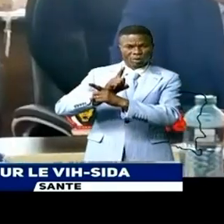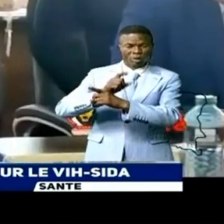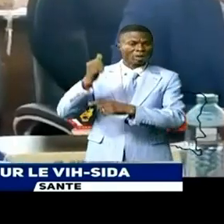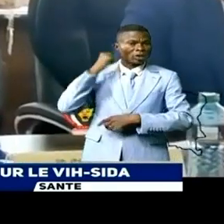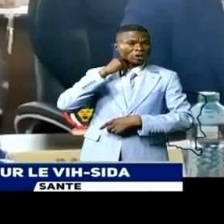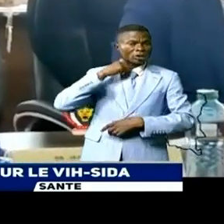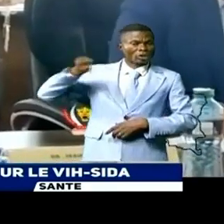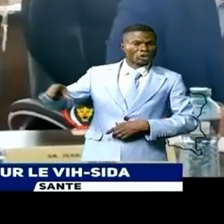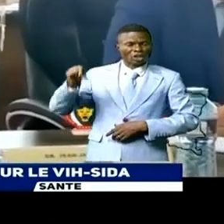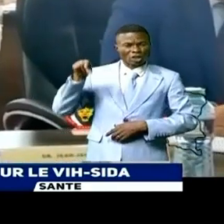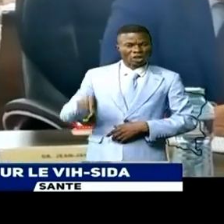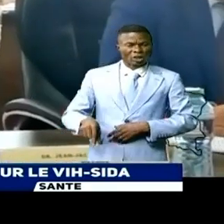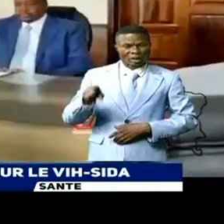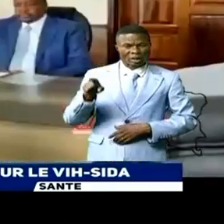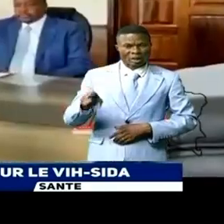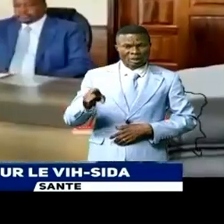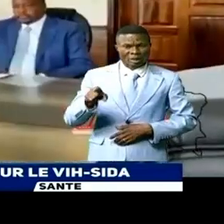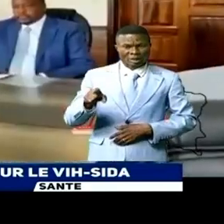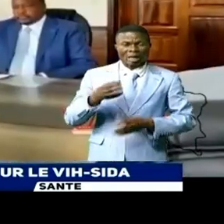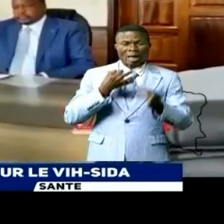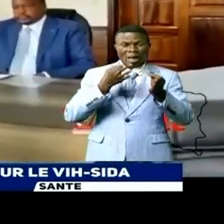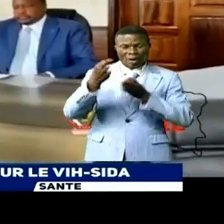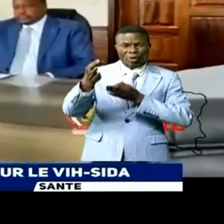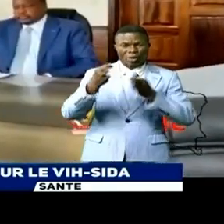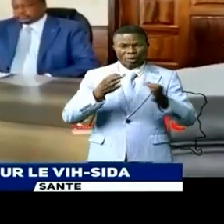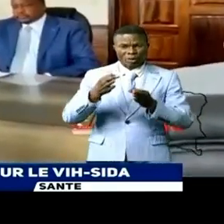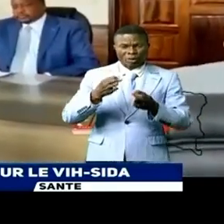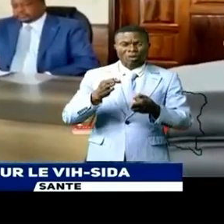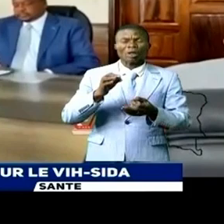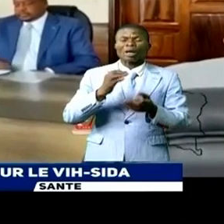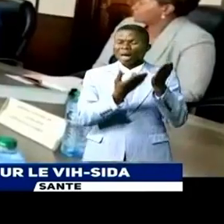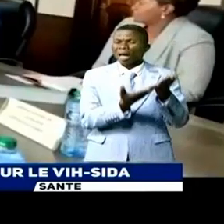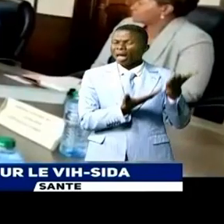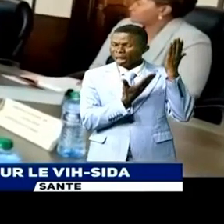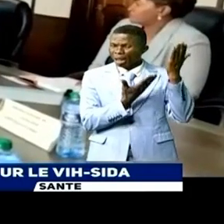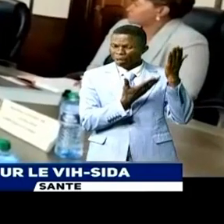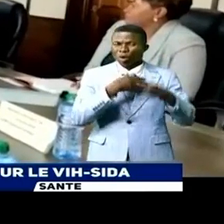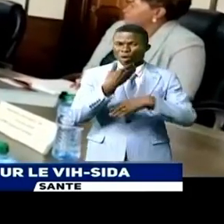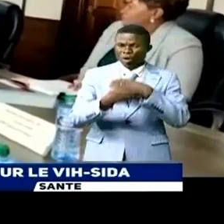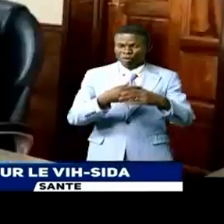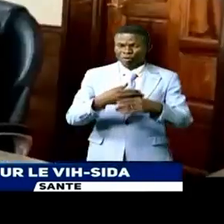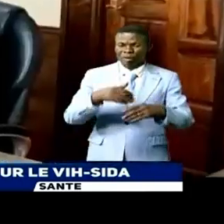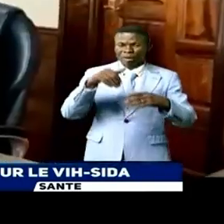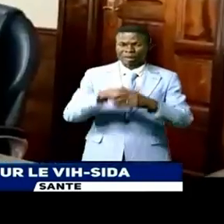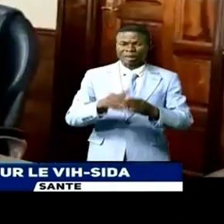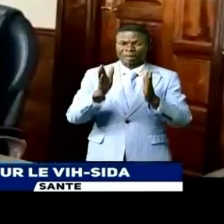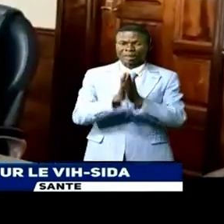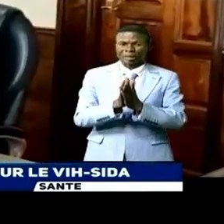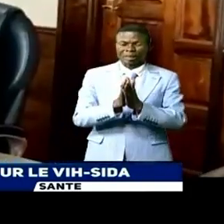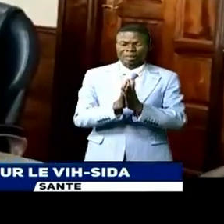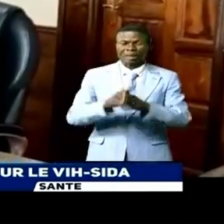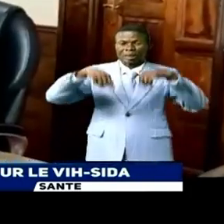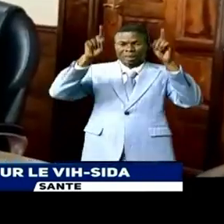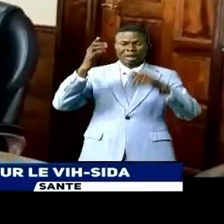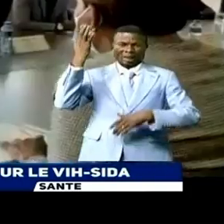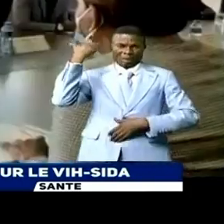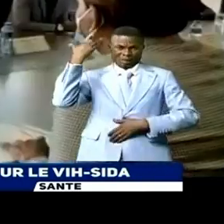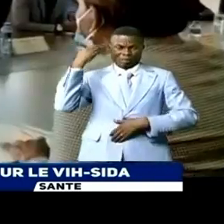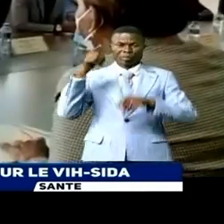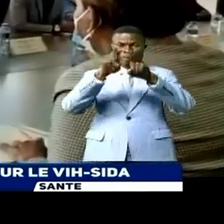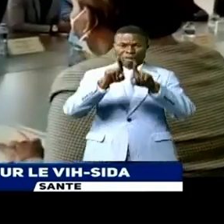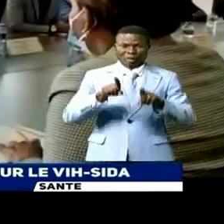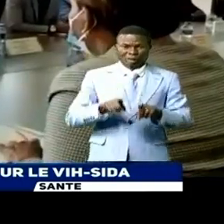jean jacques bour manning bad il explique les efforts déployés durant les dix dernières années mais aussi